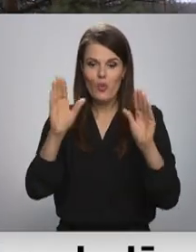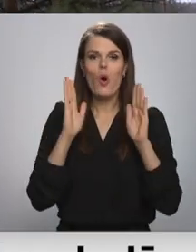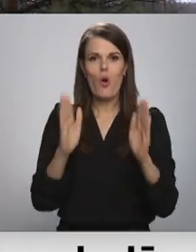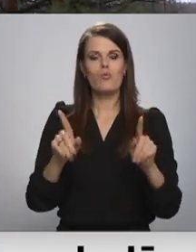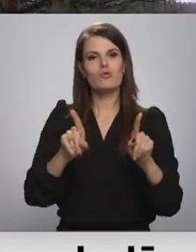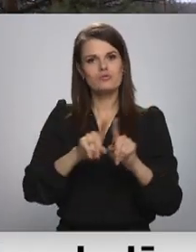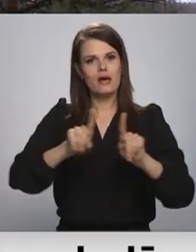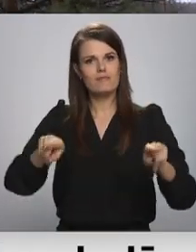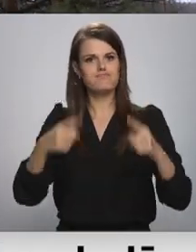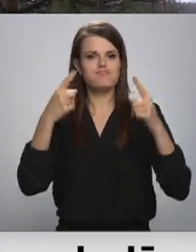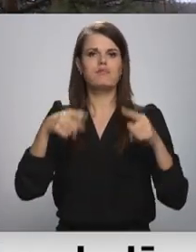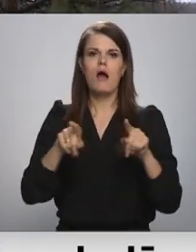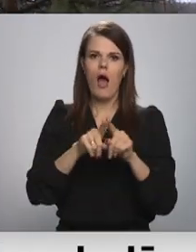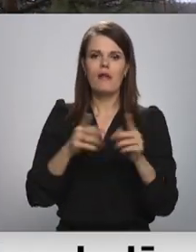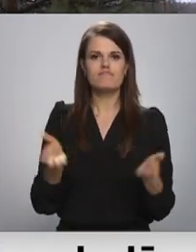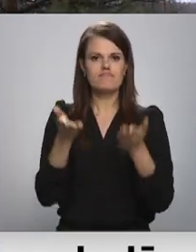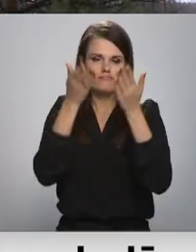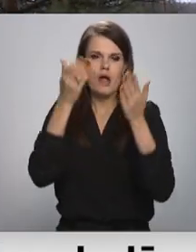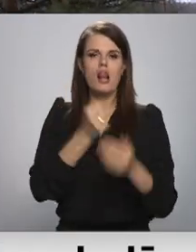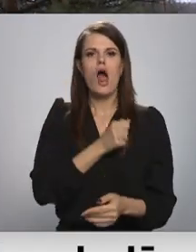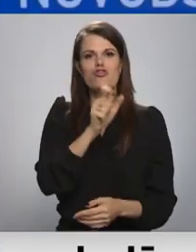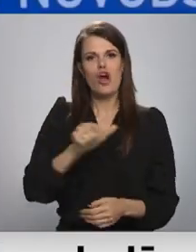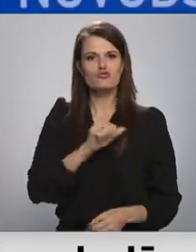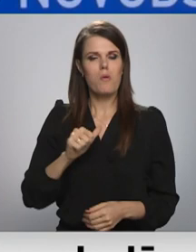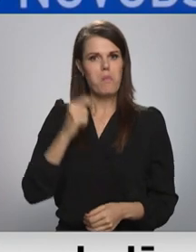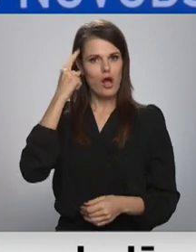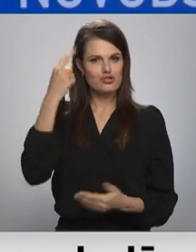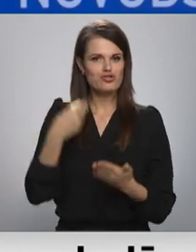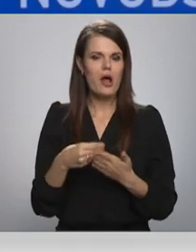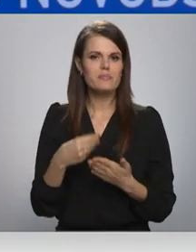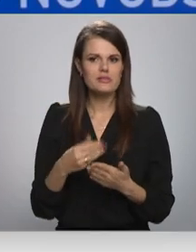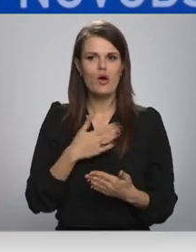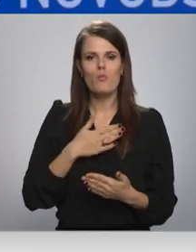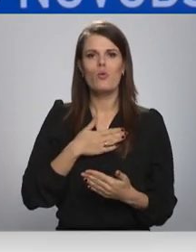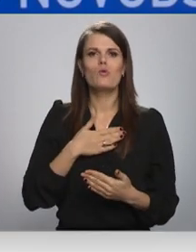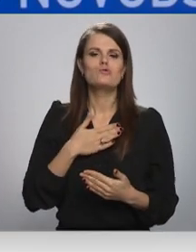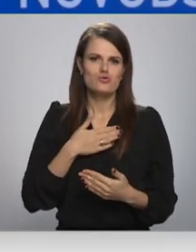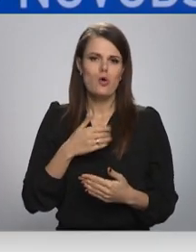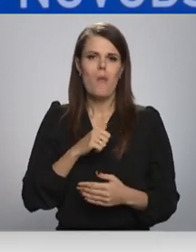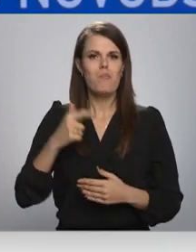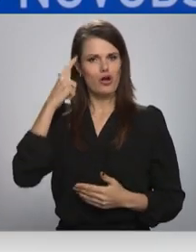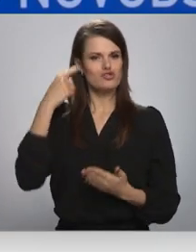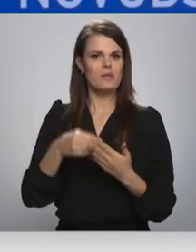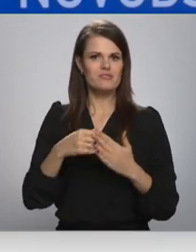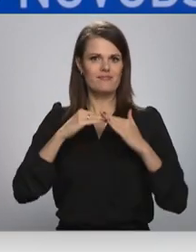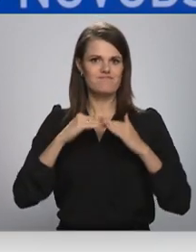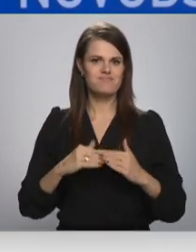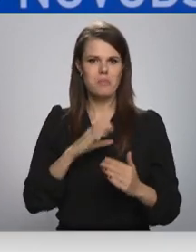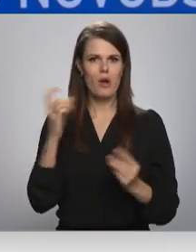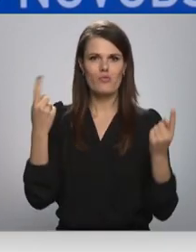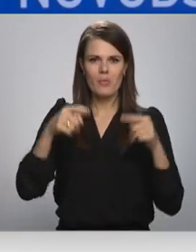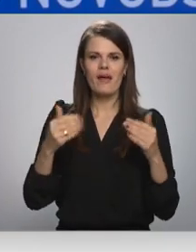celt arī latgaliešu pašapziņa. Mūsu pašapziņa ir gadu desmitiem nesinot bijusi padomju laikos, un arī tagad tie ļoti